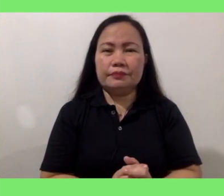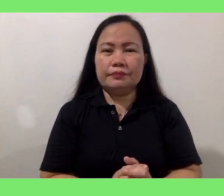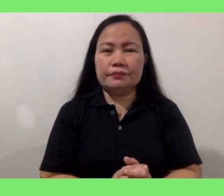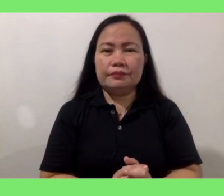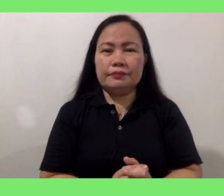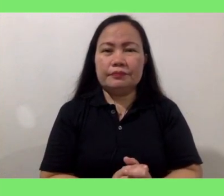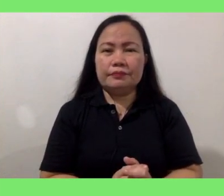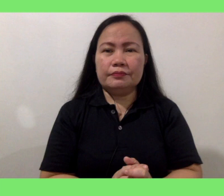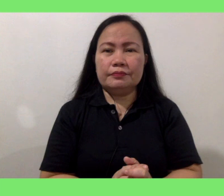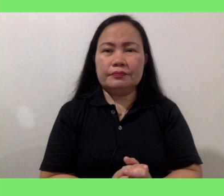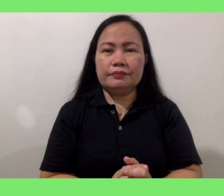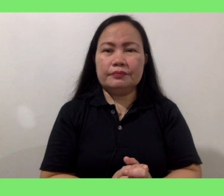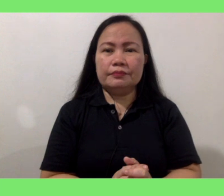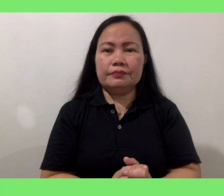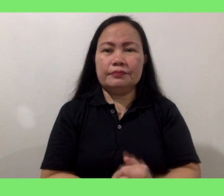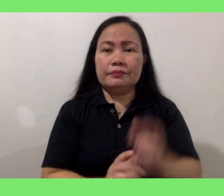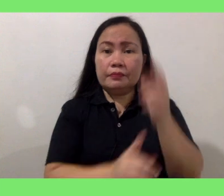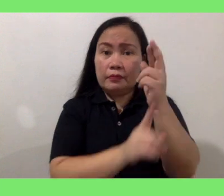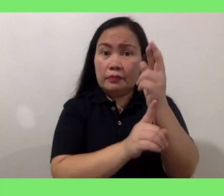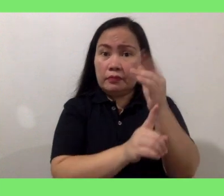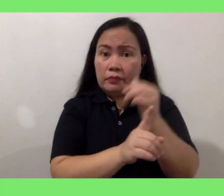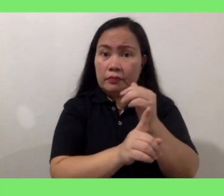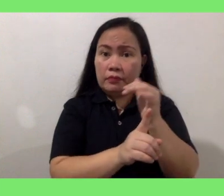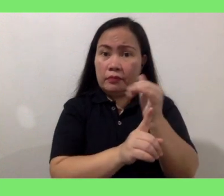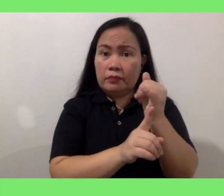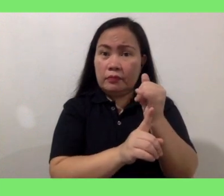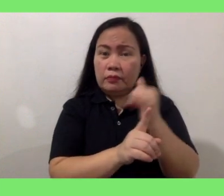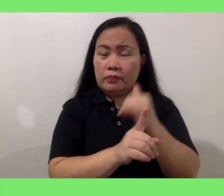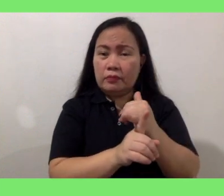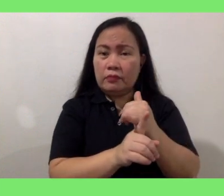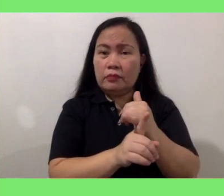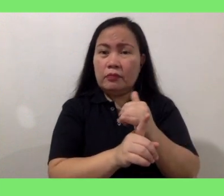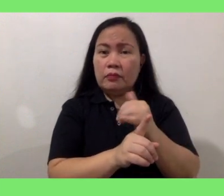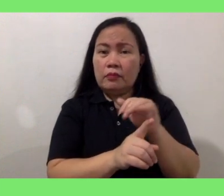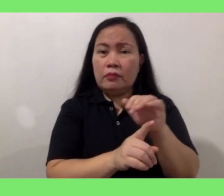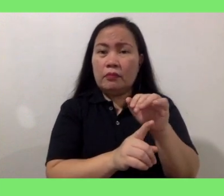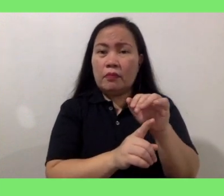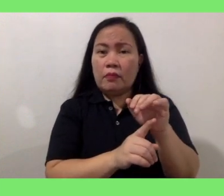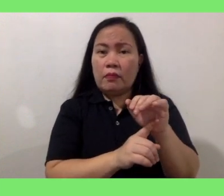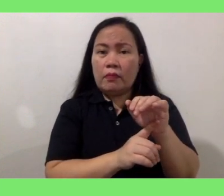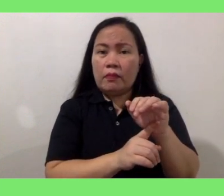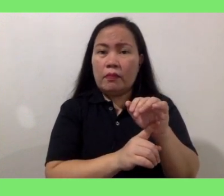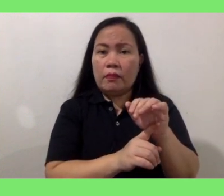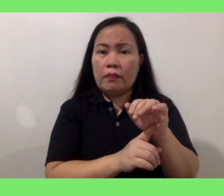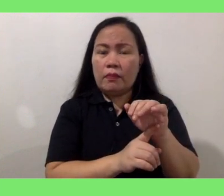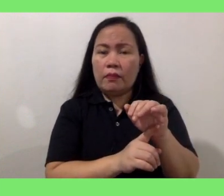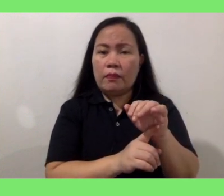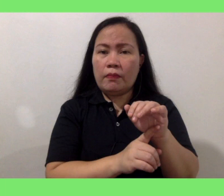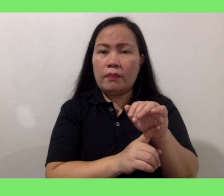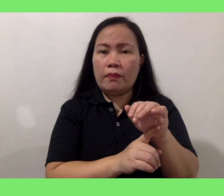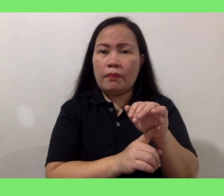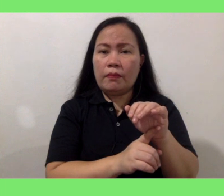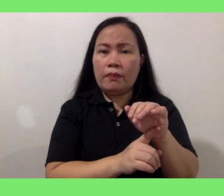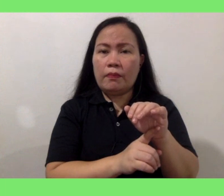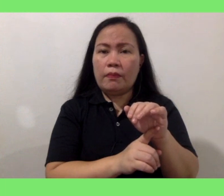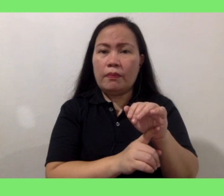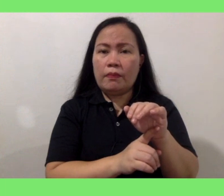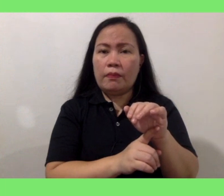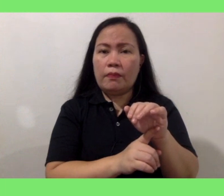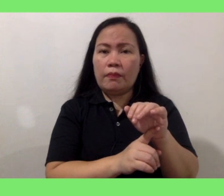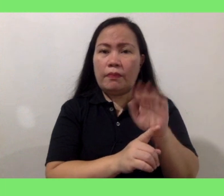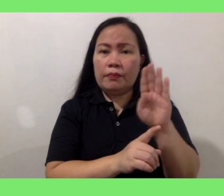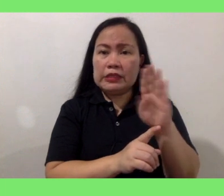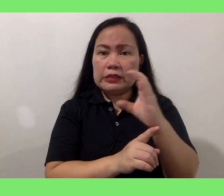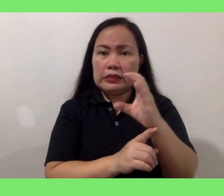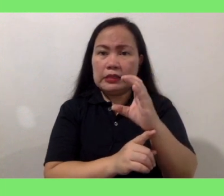AC. Okay? And then, ray BA, and then ray CB or CA. Okay, so ulitin